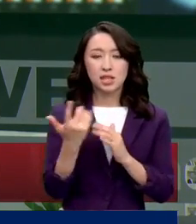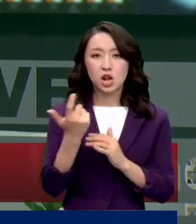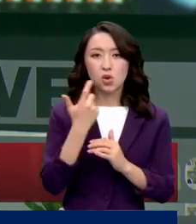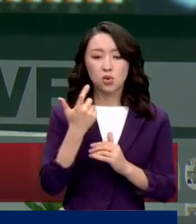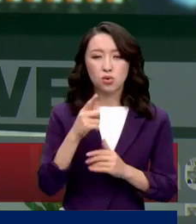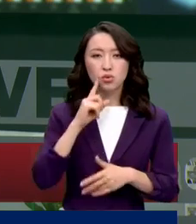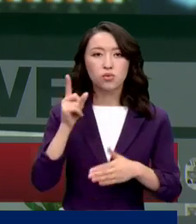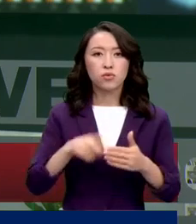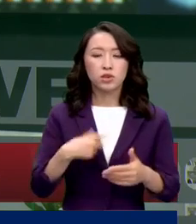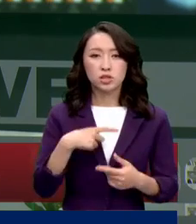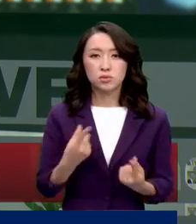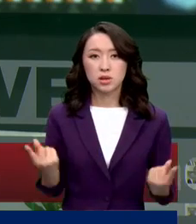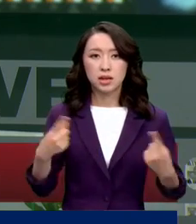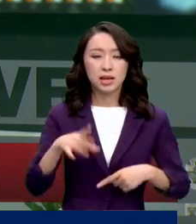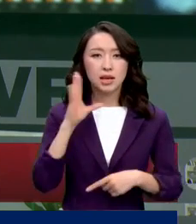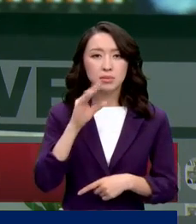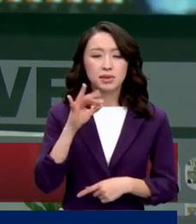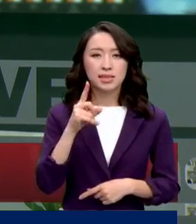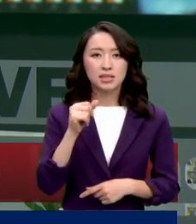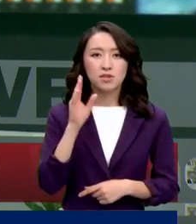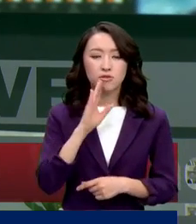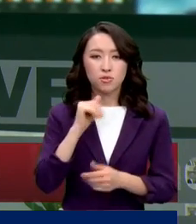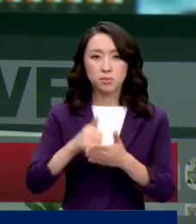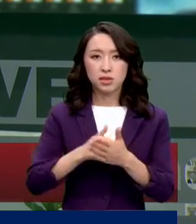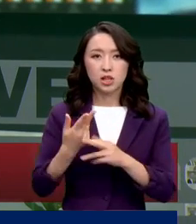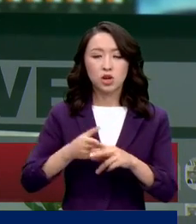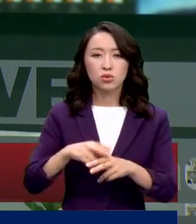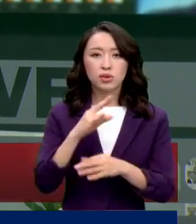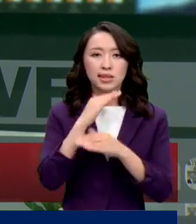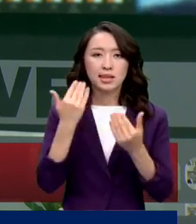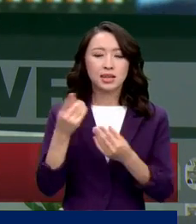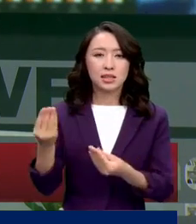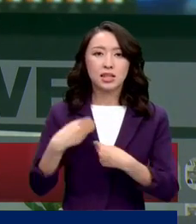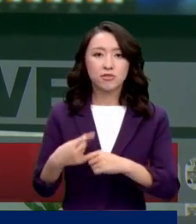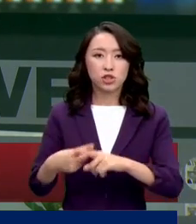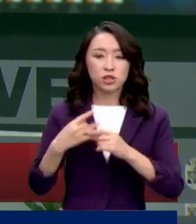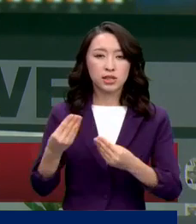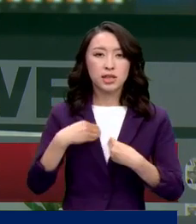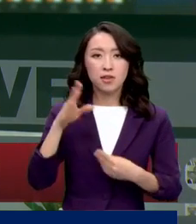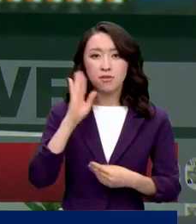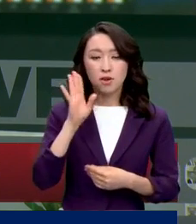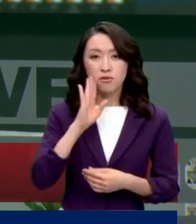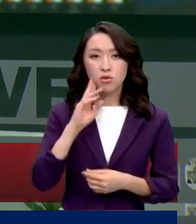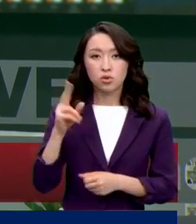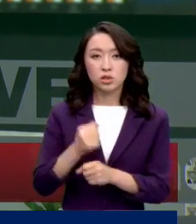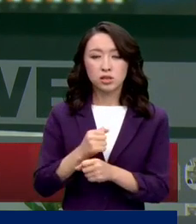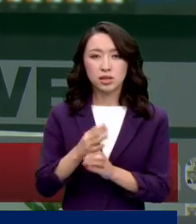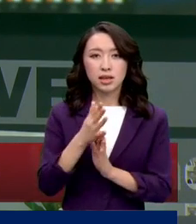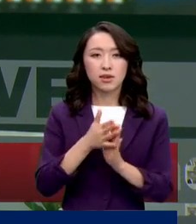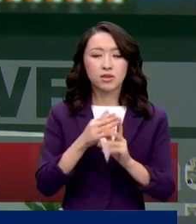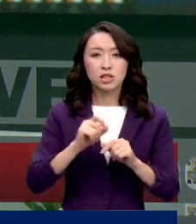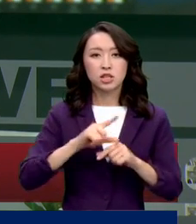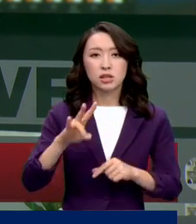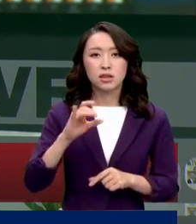уверены, они на грани разорения из-за водников, которые не хотят им пойти навстречу и дать воды. Водники же говорят, что